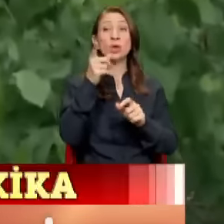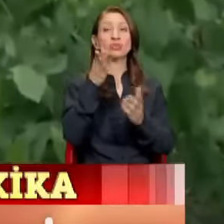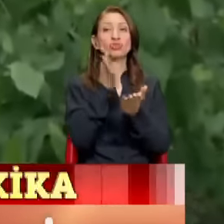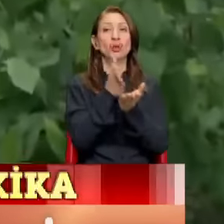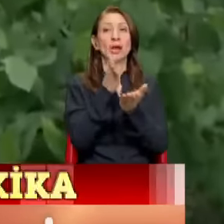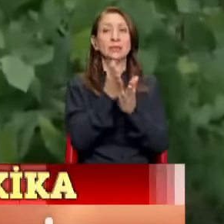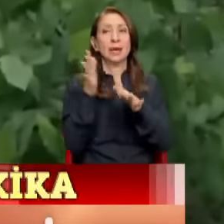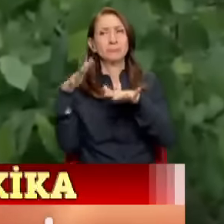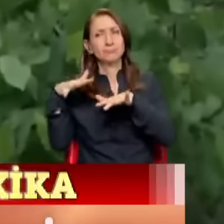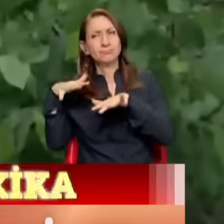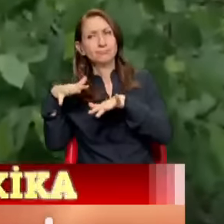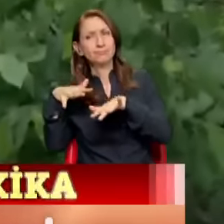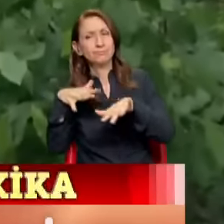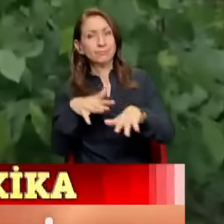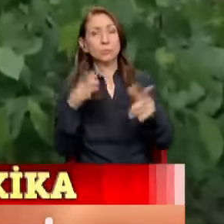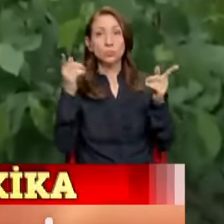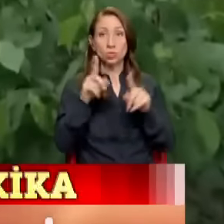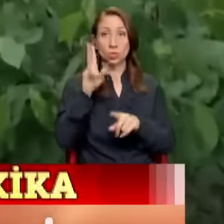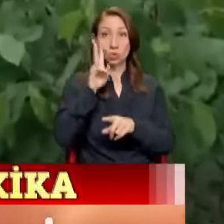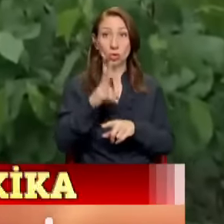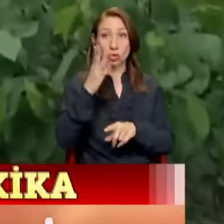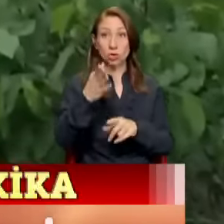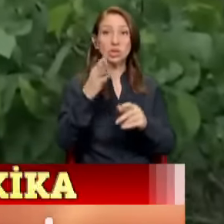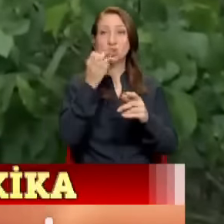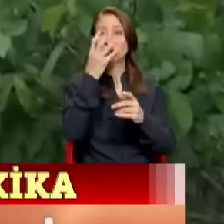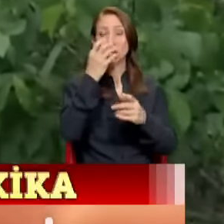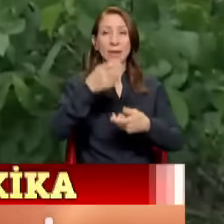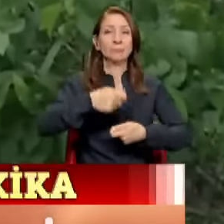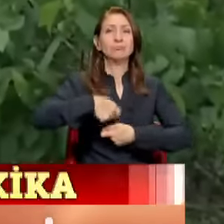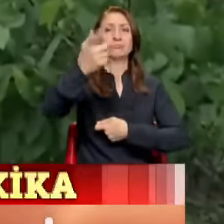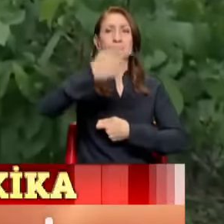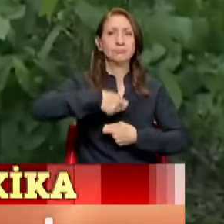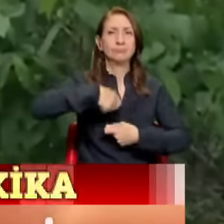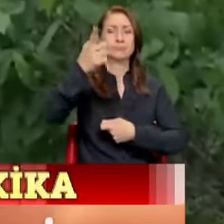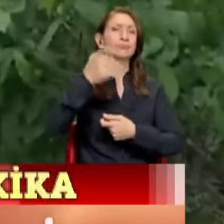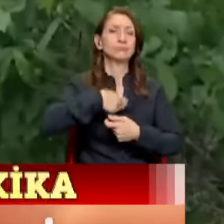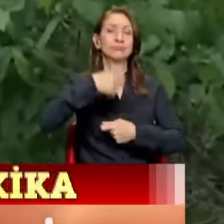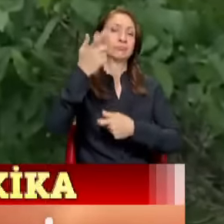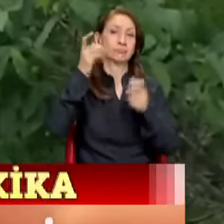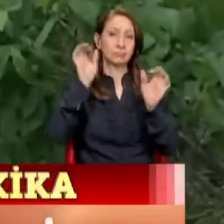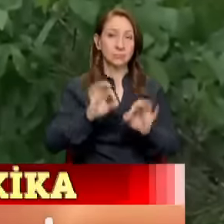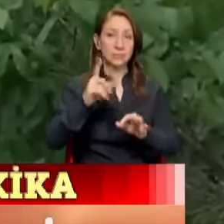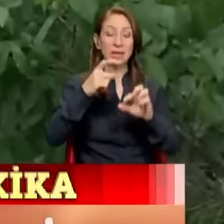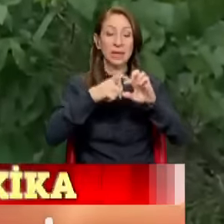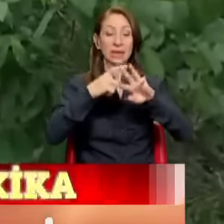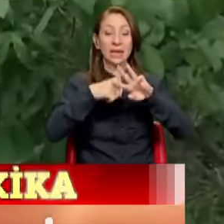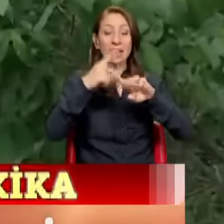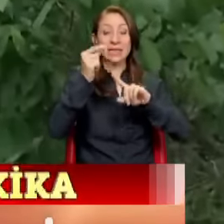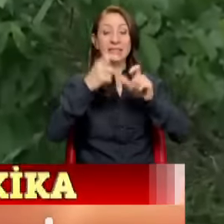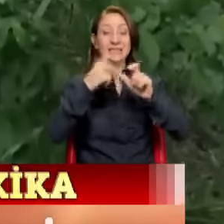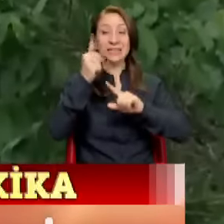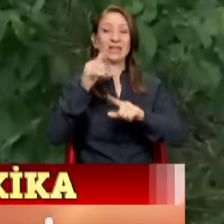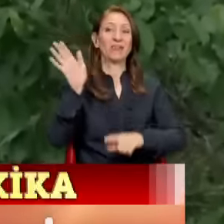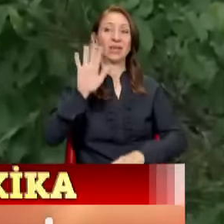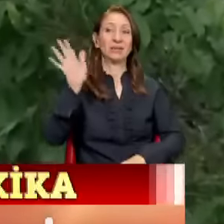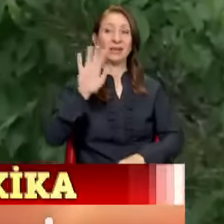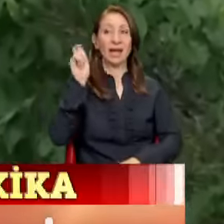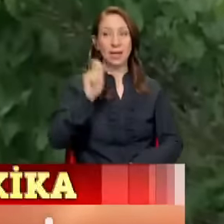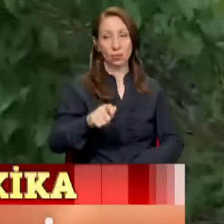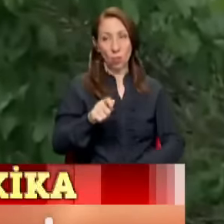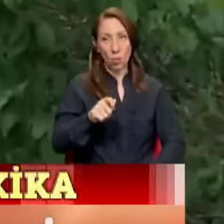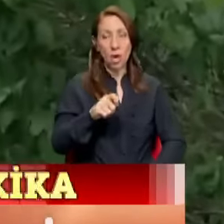cenaze töreninde buluştuğunu görüyorsunuz ellerinde çiçekler ellerinde karanfillerle reisi veda ediyor